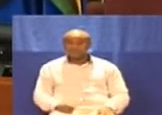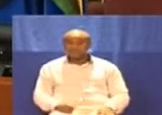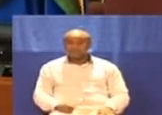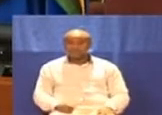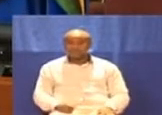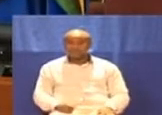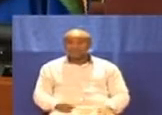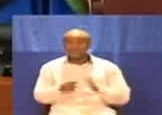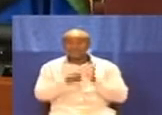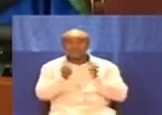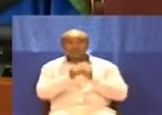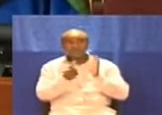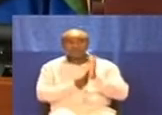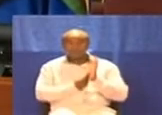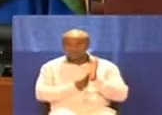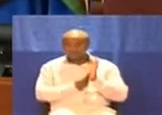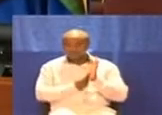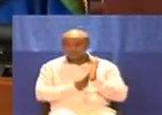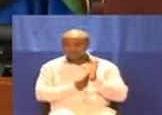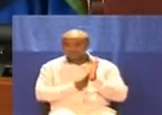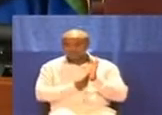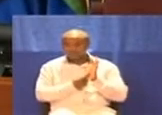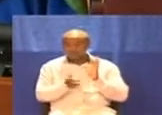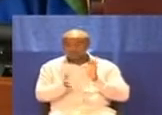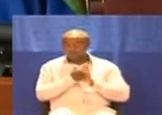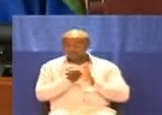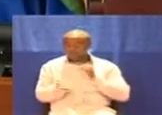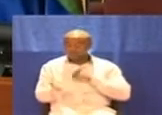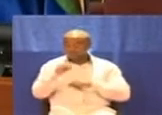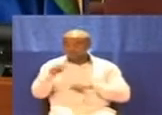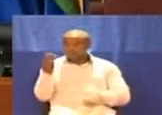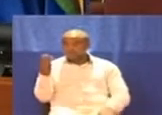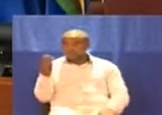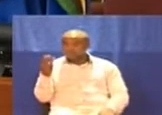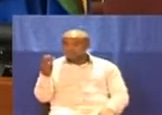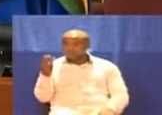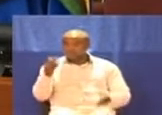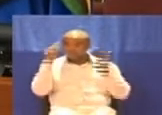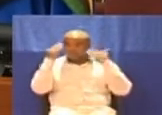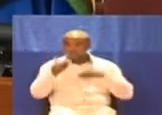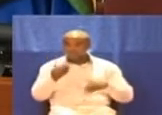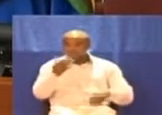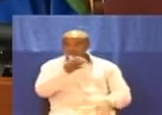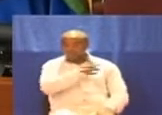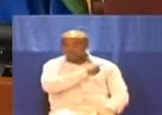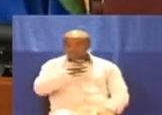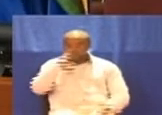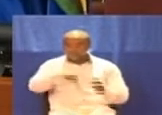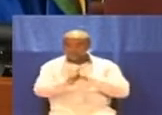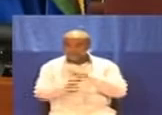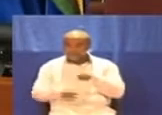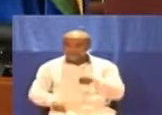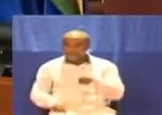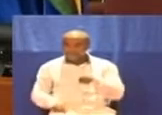Tarehe 16 kuanzia saa 3 kamili asubuhi mheshimiwa rais ataingia viwanja hivi.